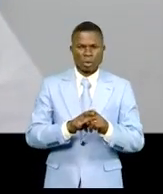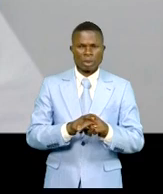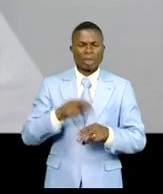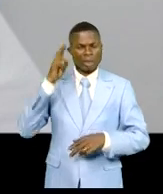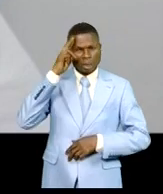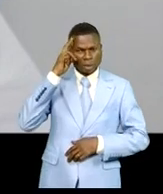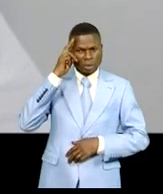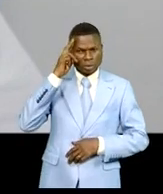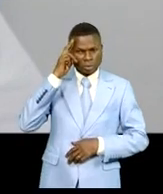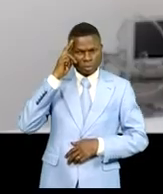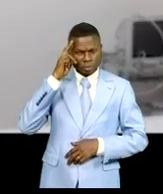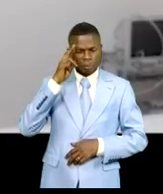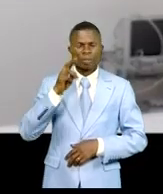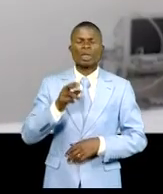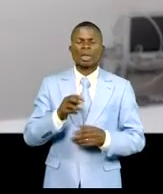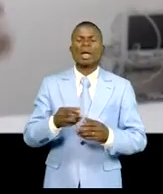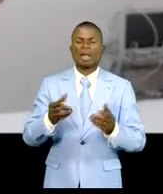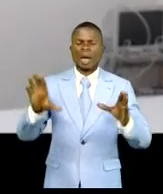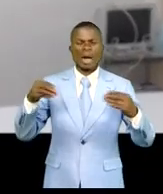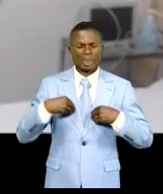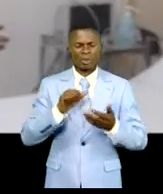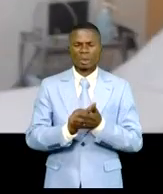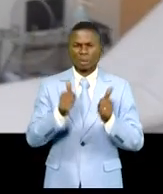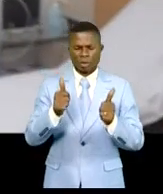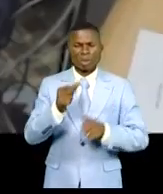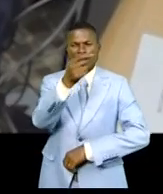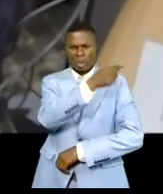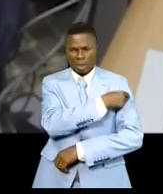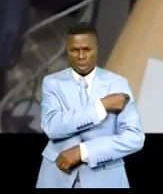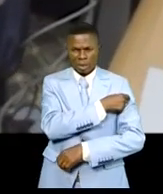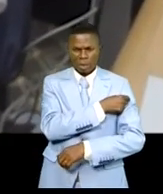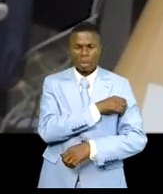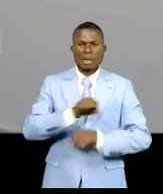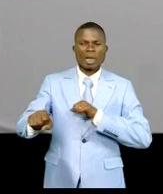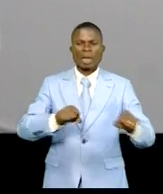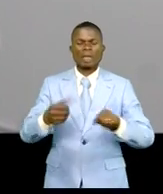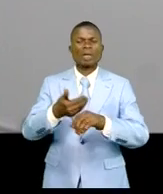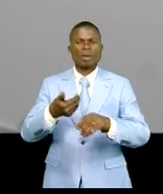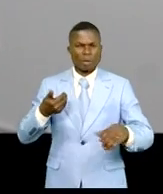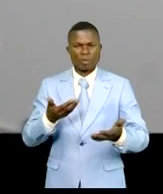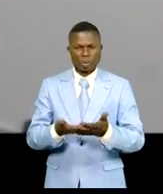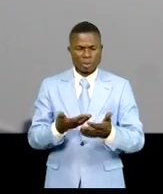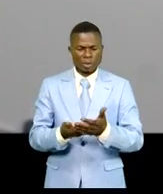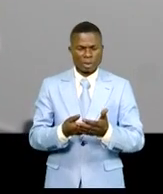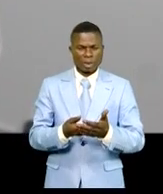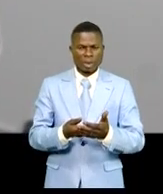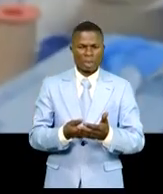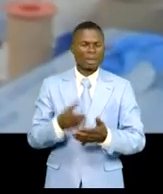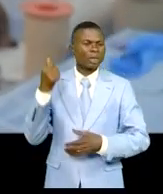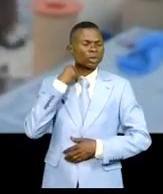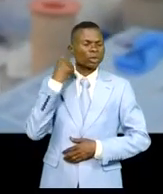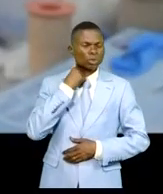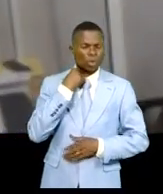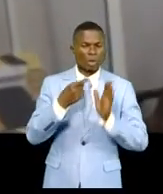la méfiance n'est pas justifiée. Et pour recevoir ces vaccins, un check-up est exigé au préalable, comme l'atteste le docteur